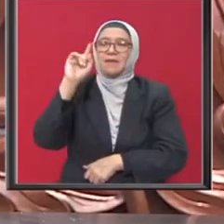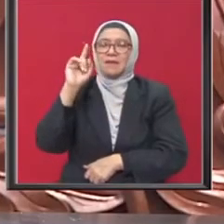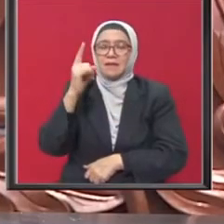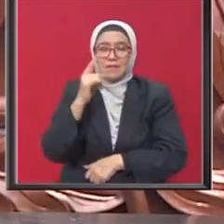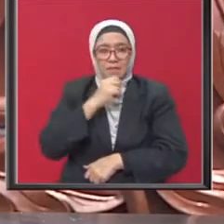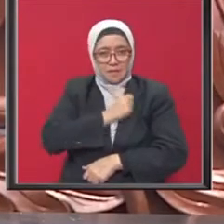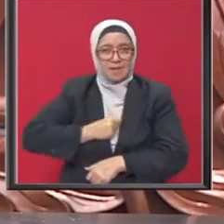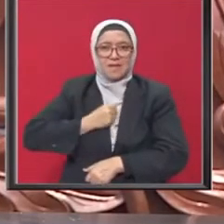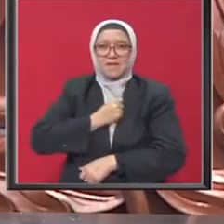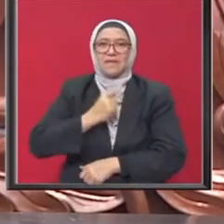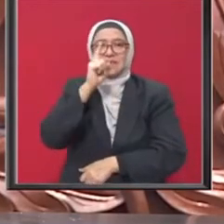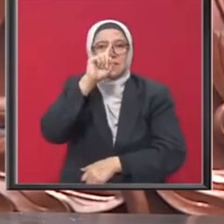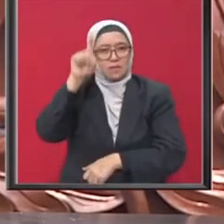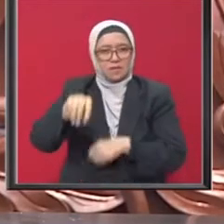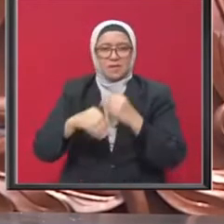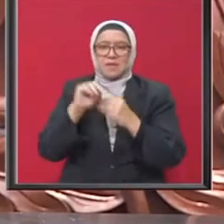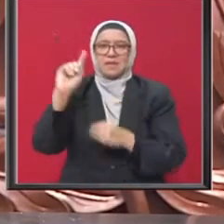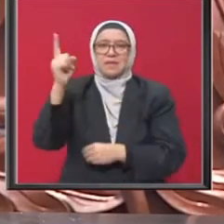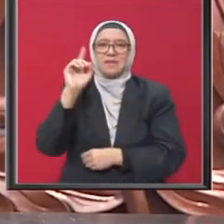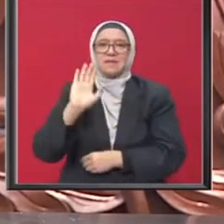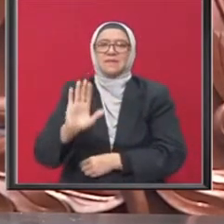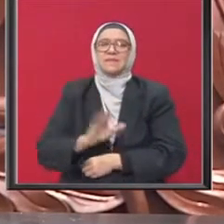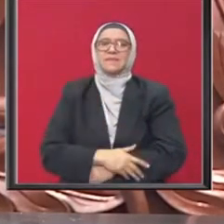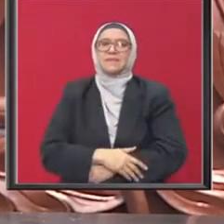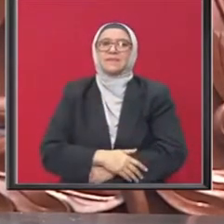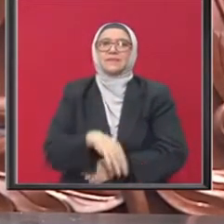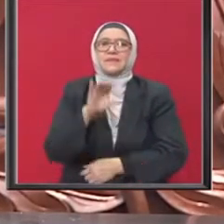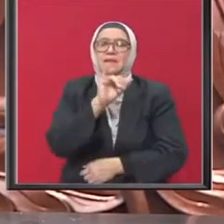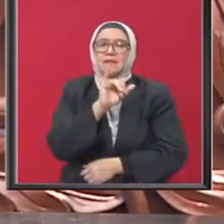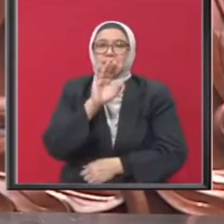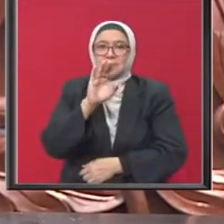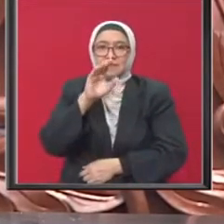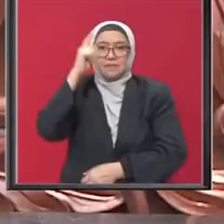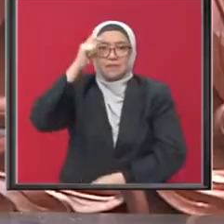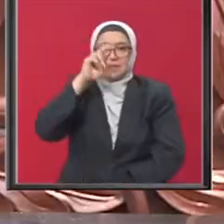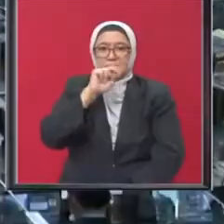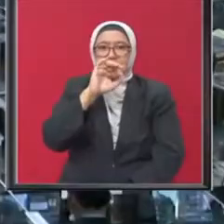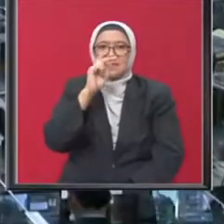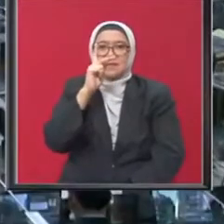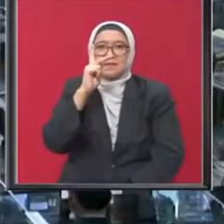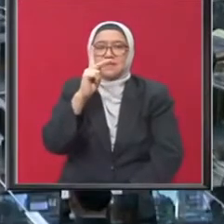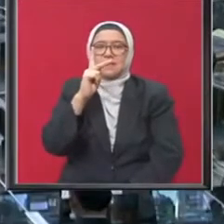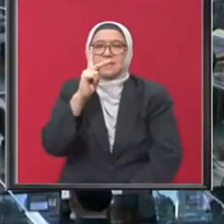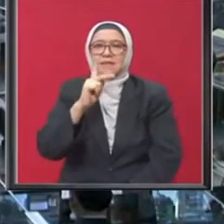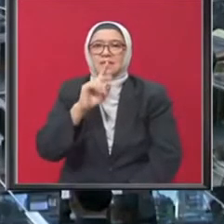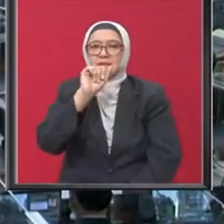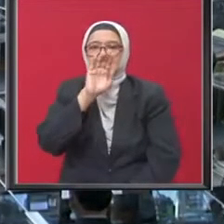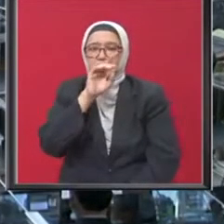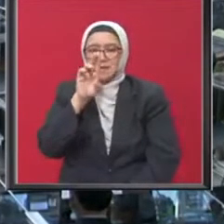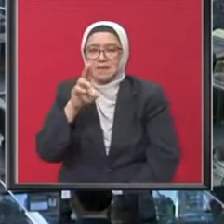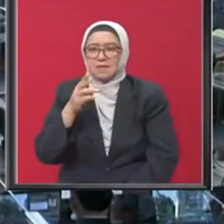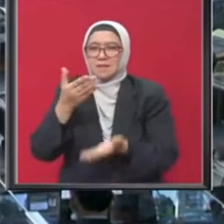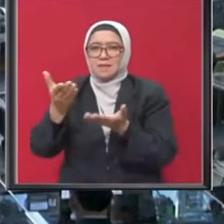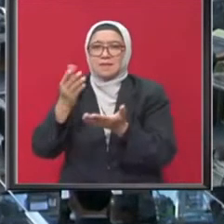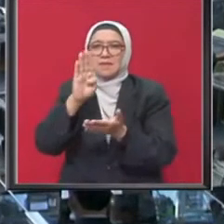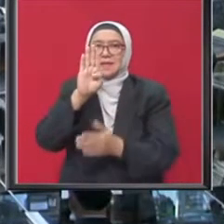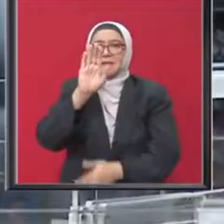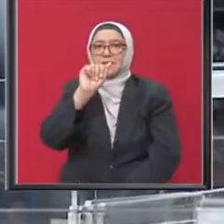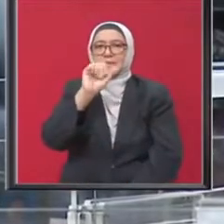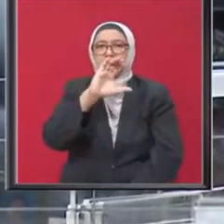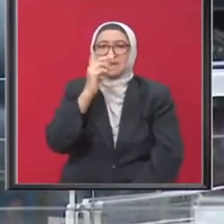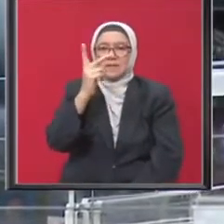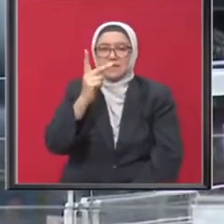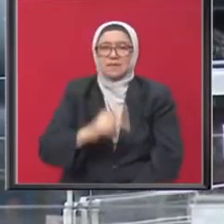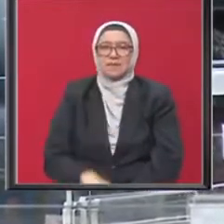Hai Tamara nyoba Tuan Nick Muhammad Abdullah bin abdulaziz bacok terimakase.id betul soalnya